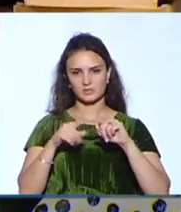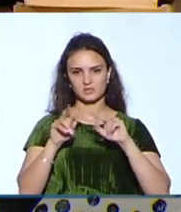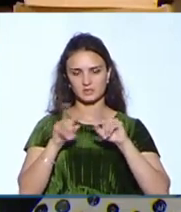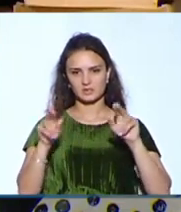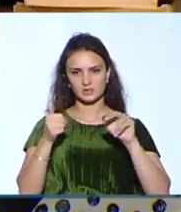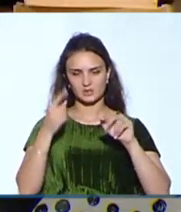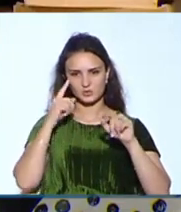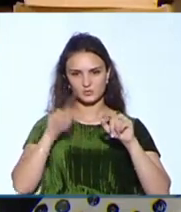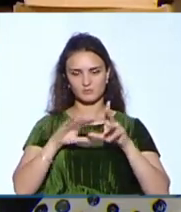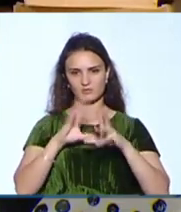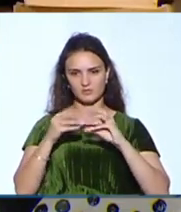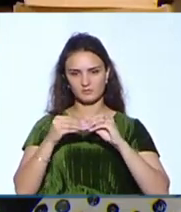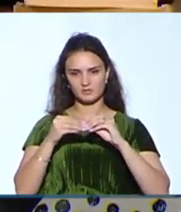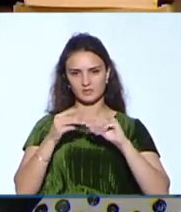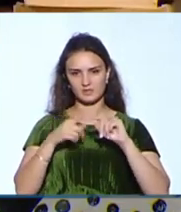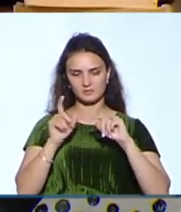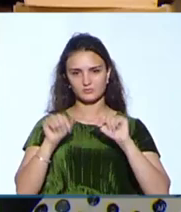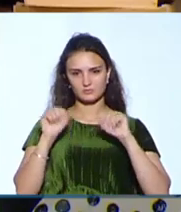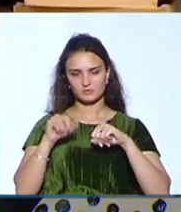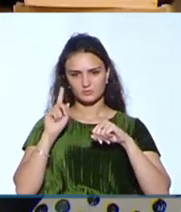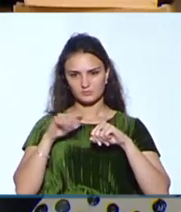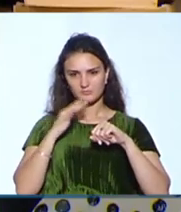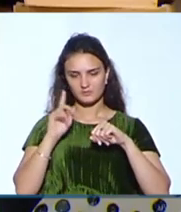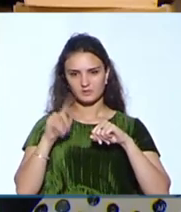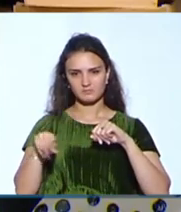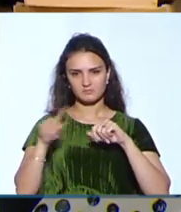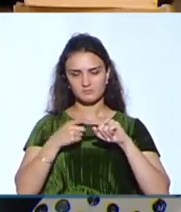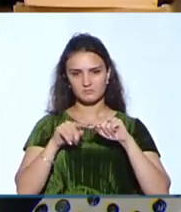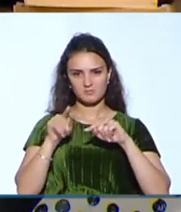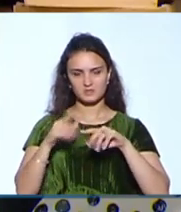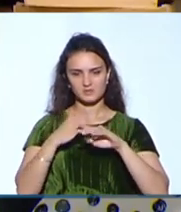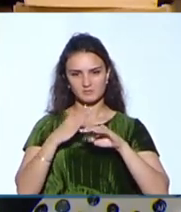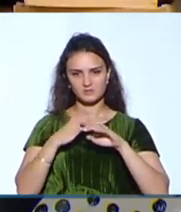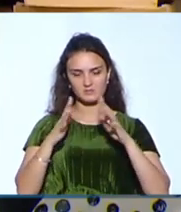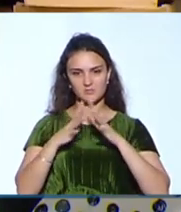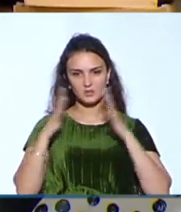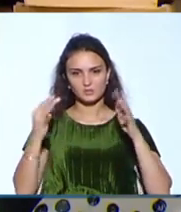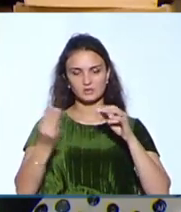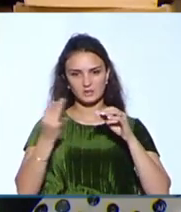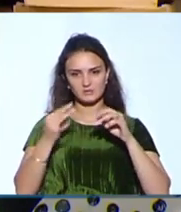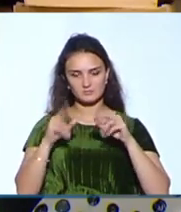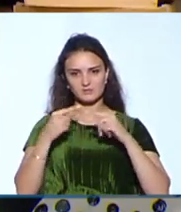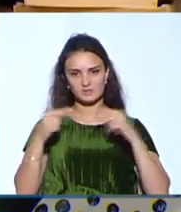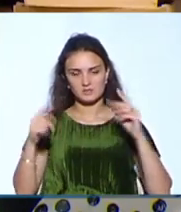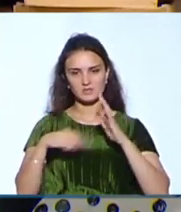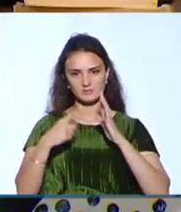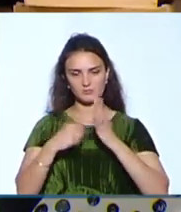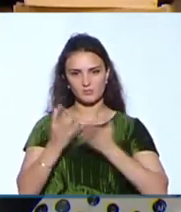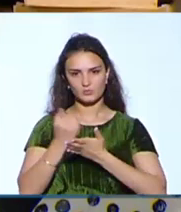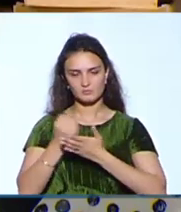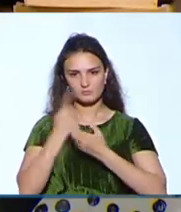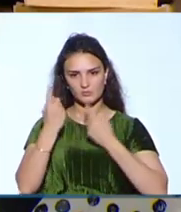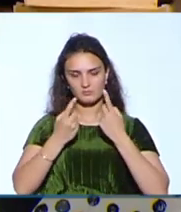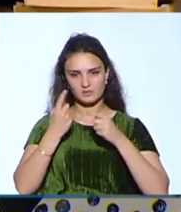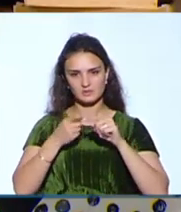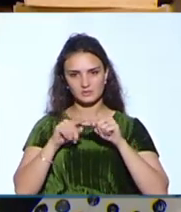ერთნაირად კარგად იცოდეს ყველაფერი, მაგრამ ადამიანმა შეიძლება იცოდეს ბევრი რამ, რადგან მას აქვს ფართო ინტერესები და სხვადასხვა საკითხზე პოულობს